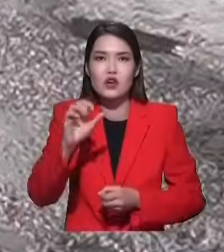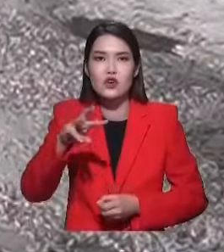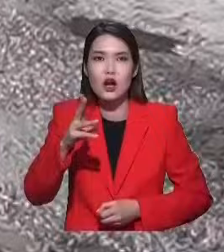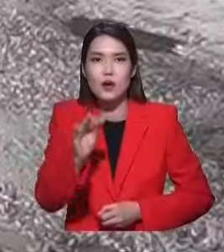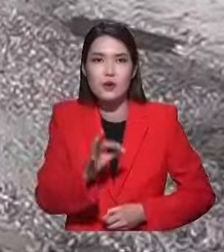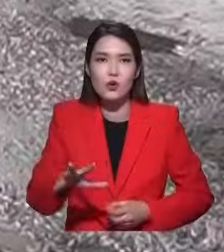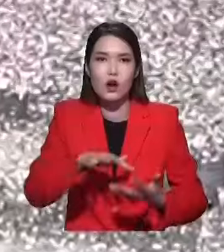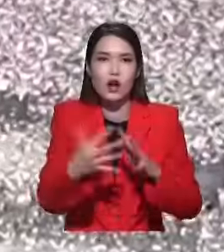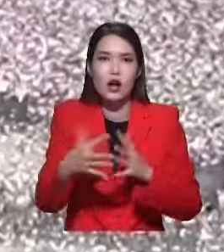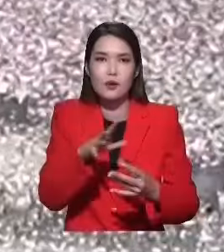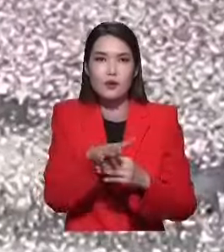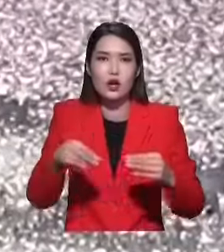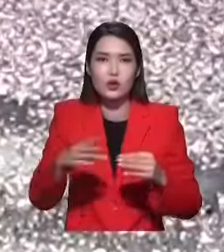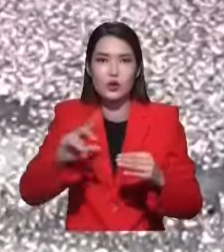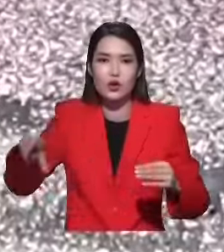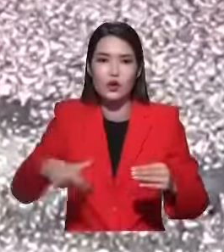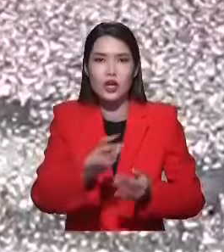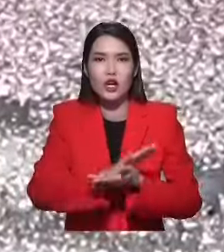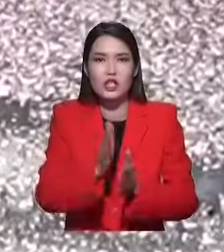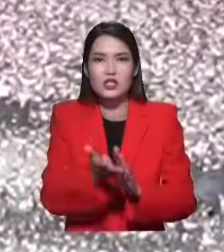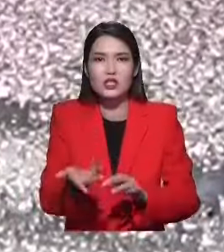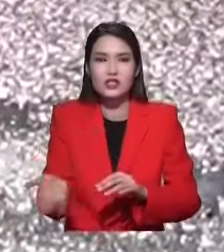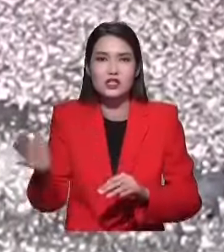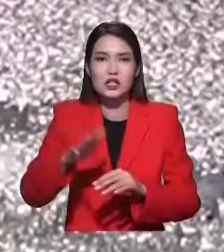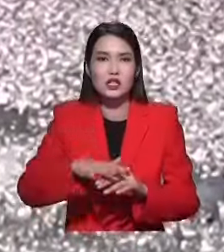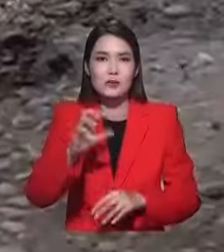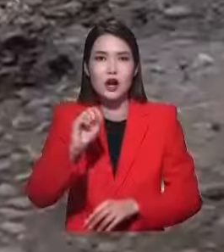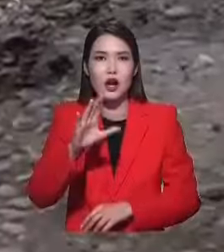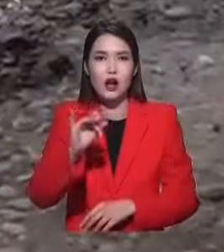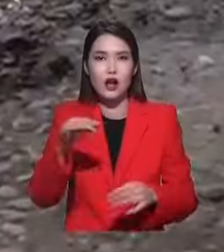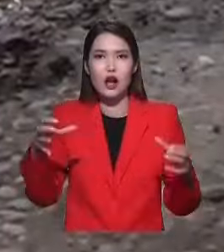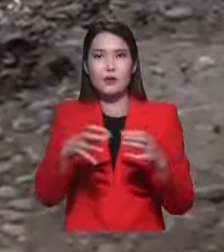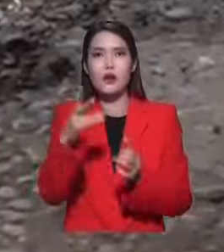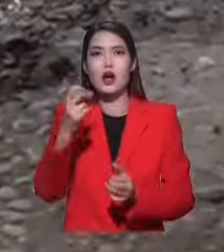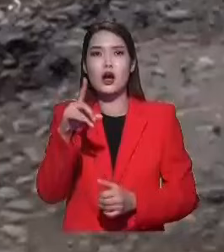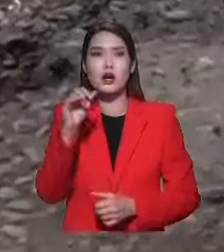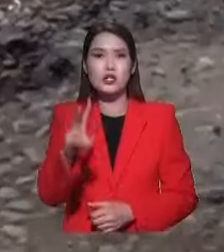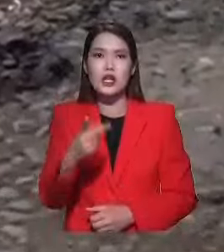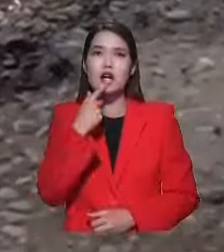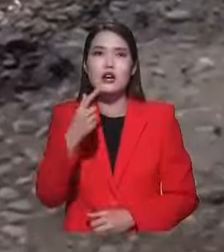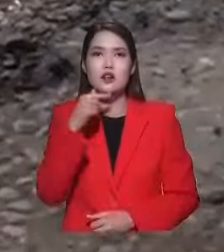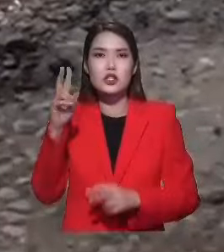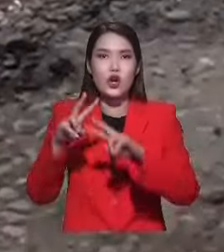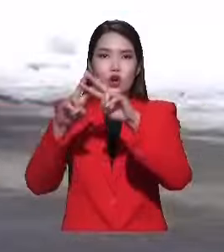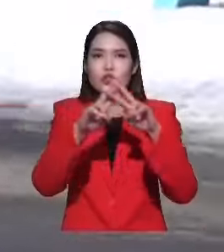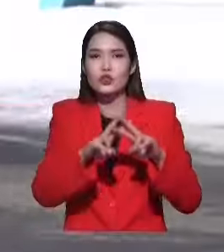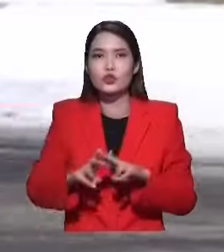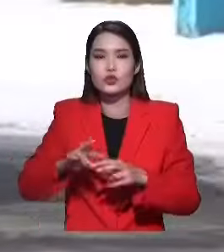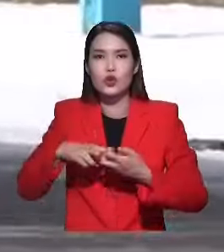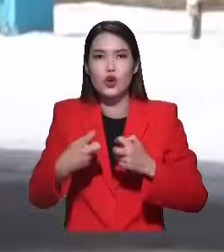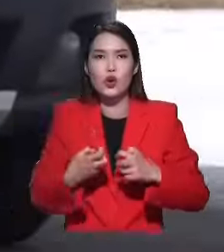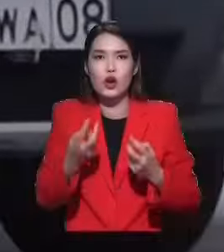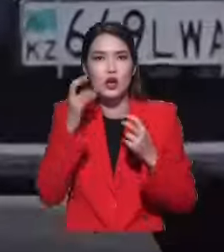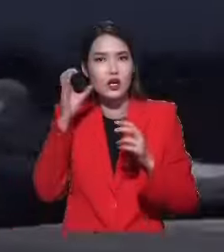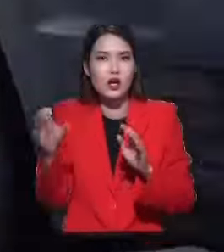облысының ауылдық жерлерінде жолдардың жағдайы қиын. Аманат партиясының өкілдері Байзақ ауданы Қызылжұлдыз ауылы тұрғындарының мәселесін тыңдады.